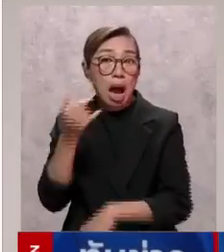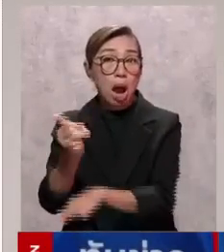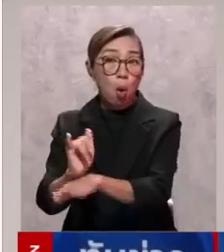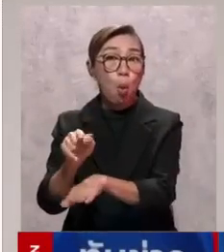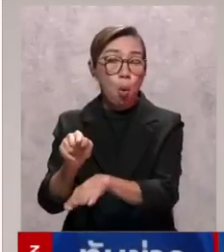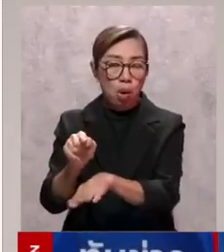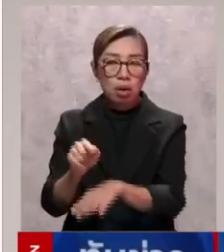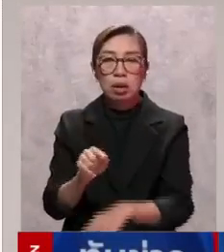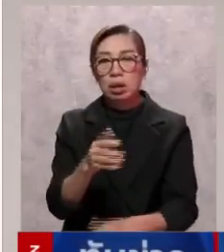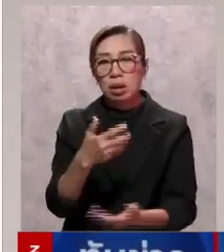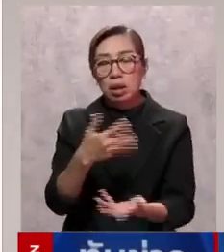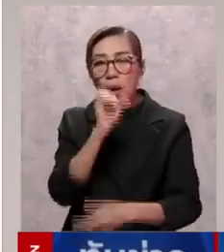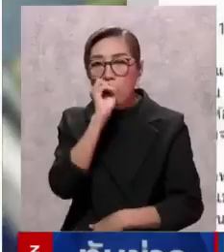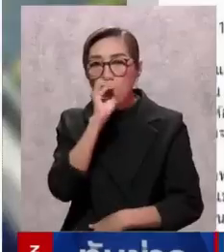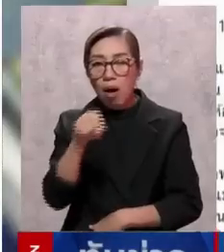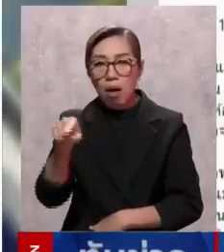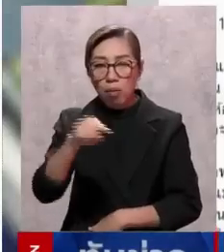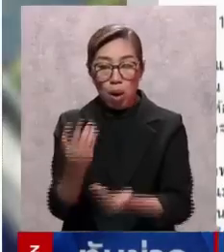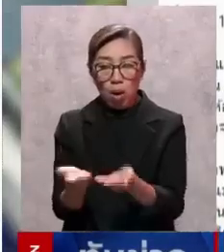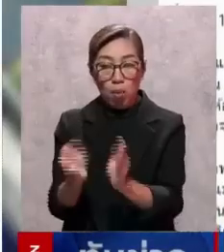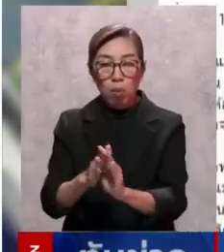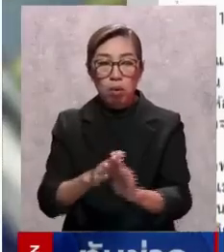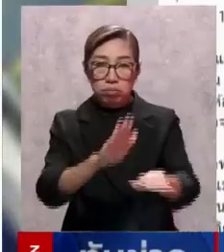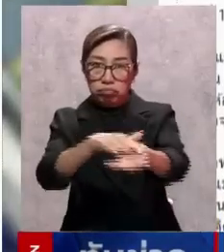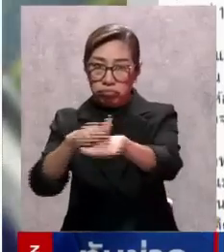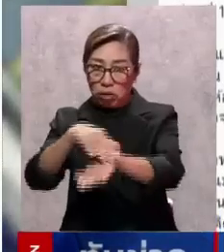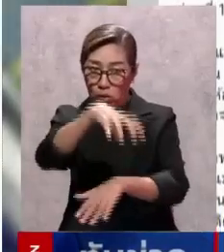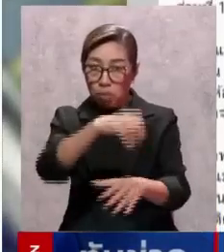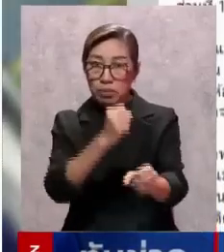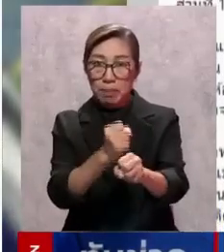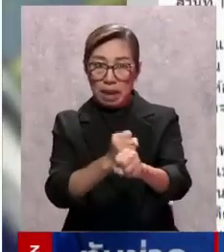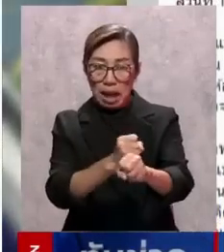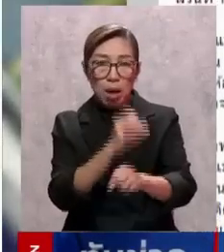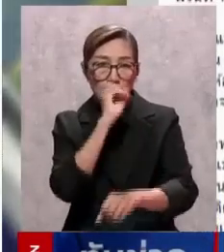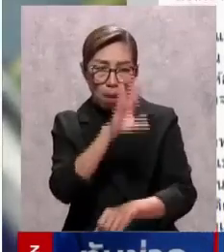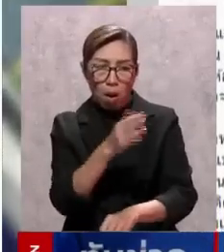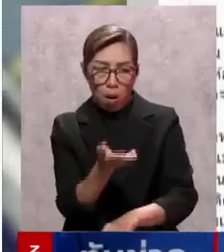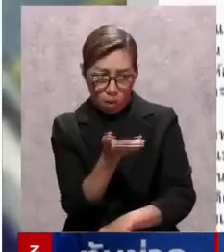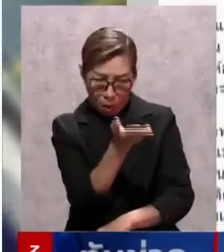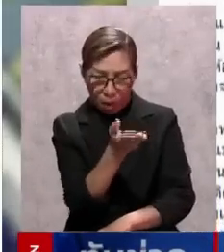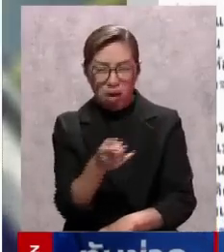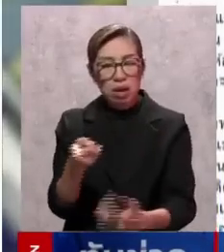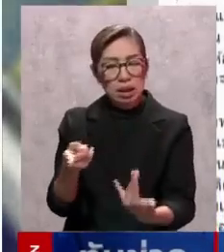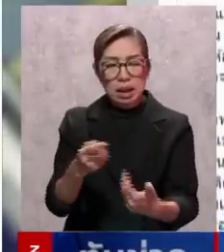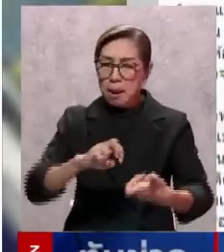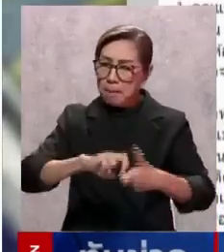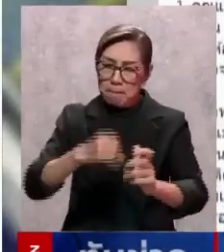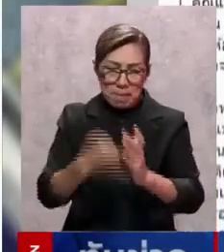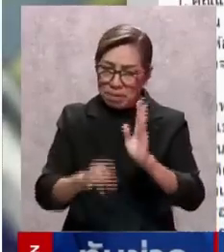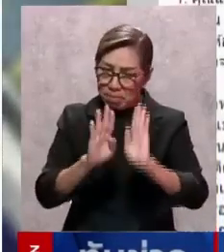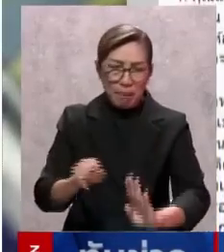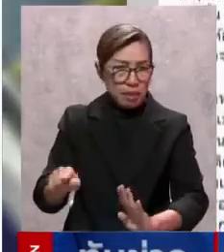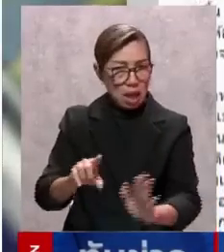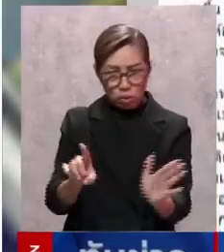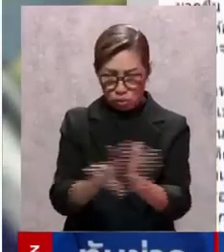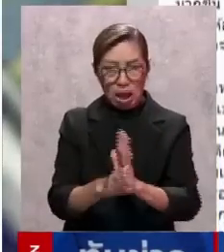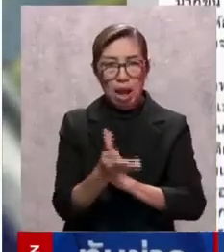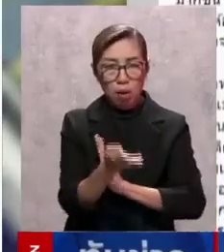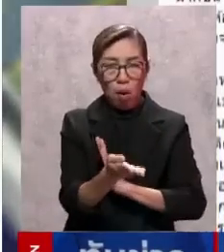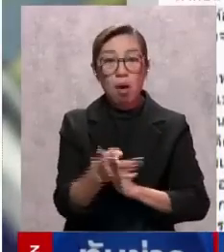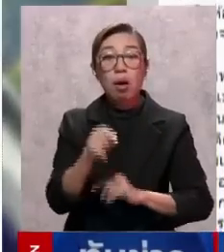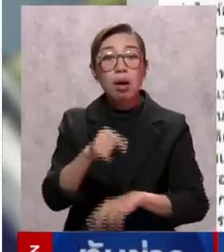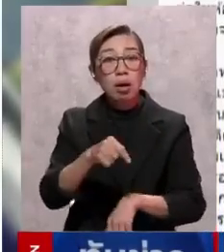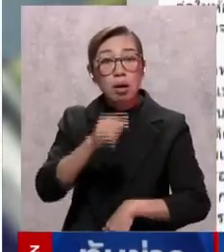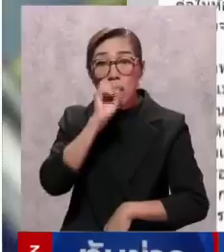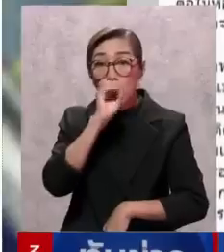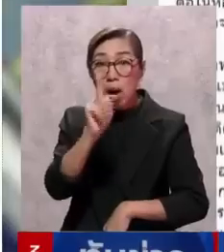ะคะพร้อมกับส่งสารจากครอบครัวถึงหน่วยงานที่เกี่ยวข้องและก็วอนให้เหตุการณ์นี้เป็นครั้งสุดท้ายโดยมีการโพสต์ข้อความผ่